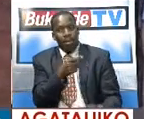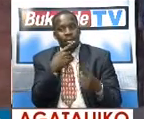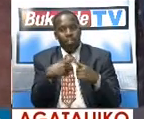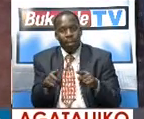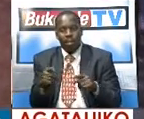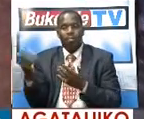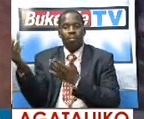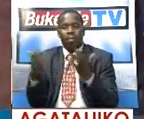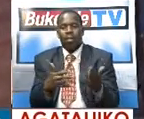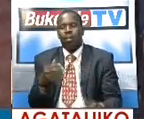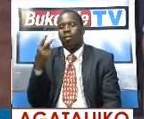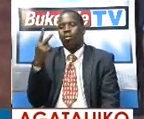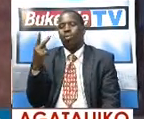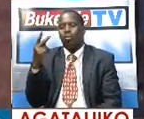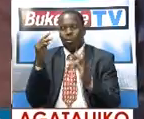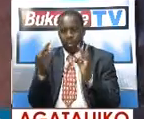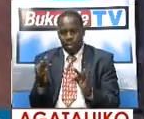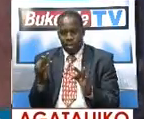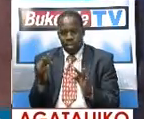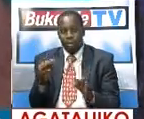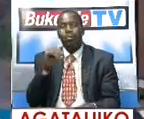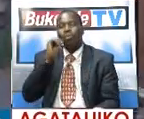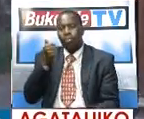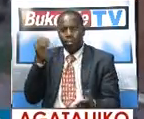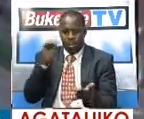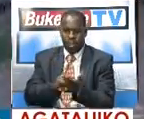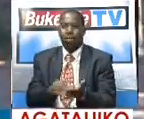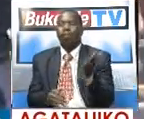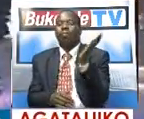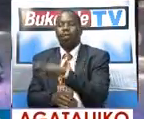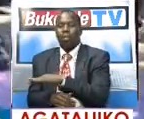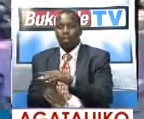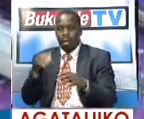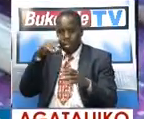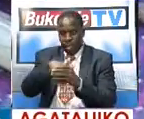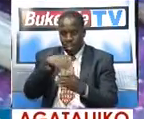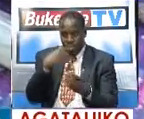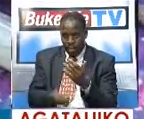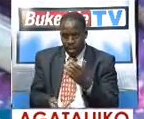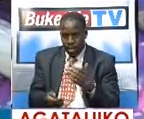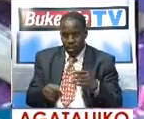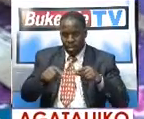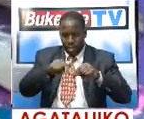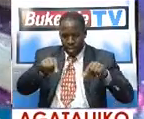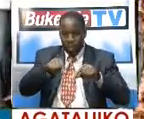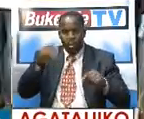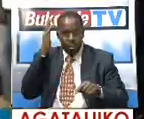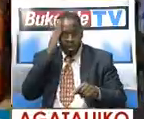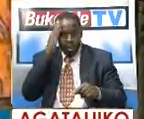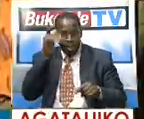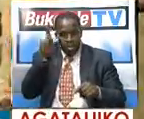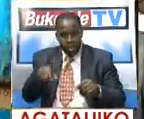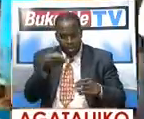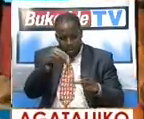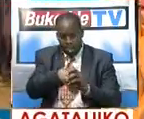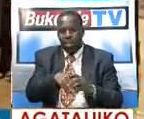n'ebintu bimeka? N'ekyokole ki? Mu biro mubaddemu emiti okulina akapapajjo kakawanga ak'omuntu.